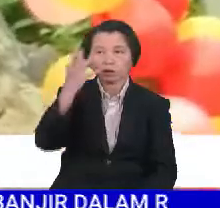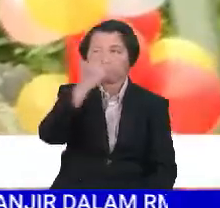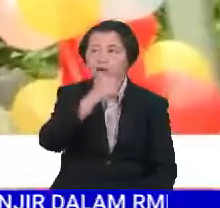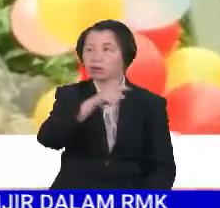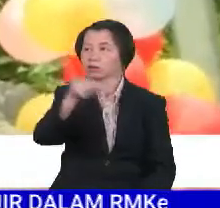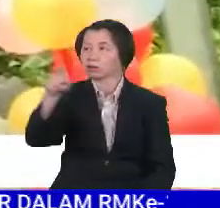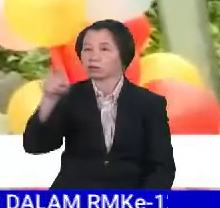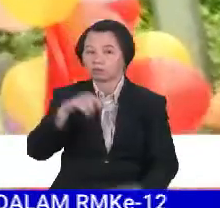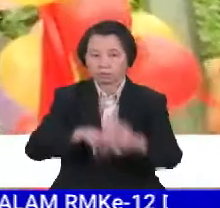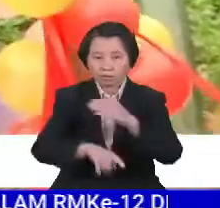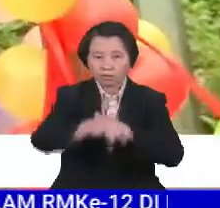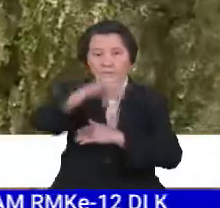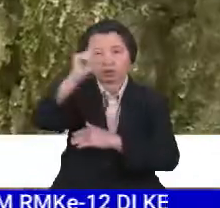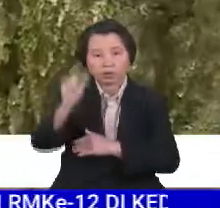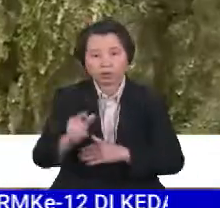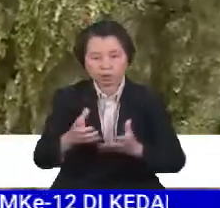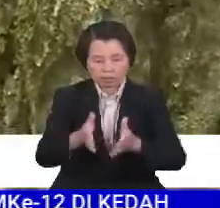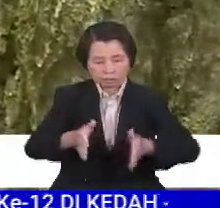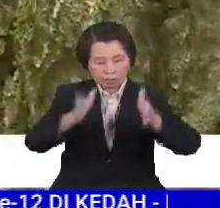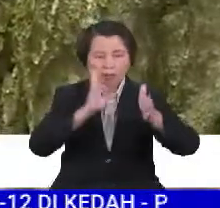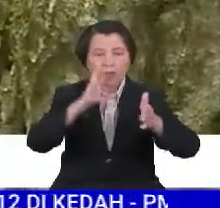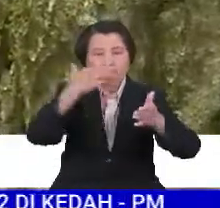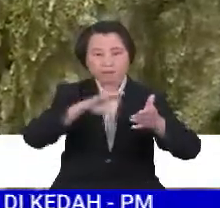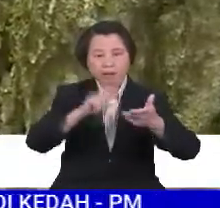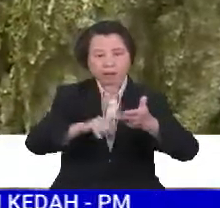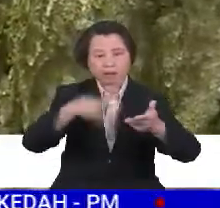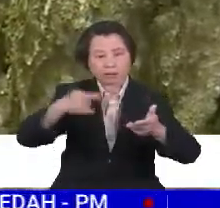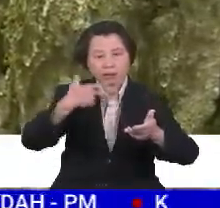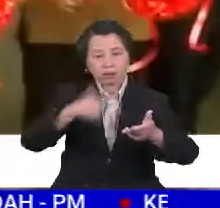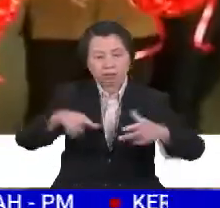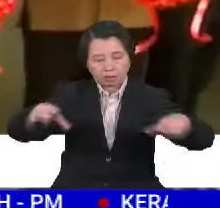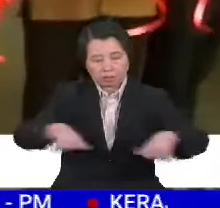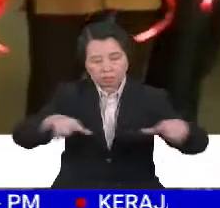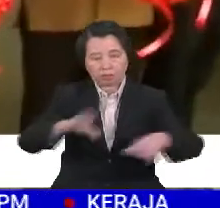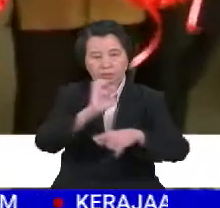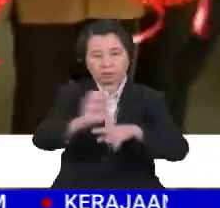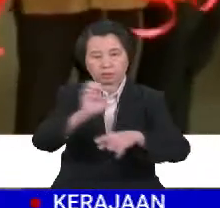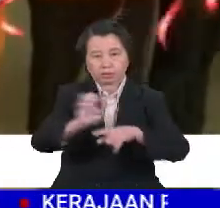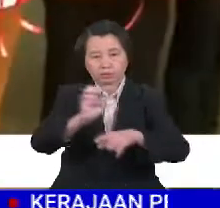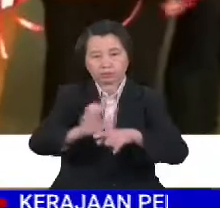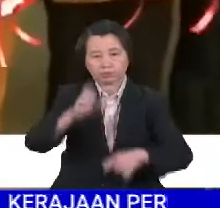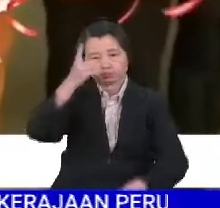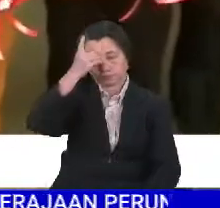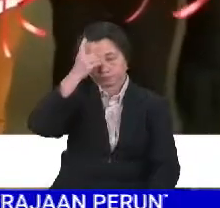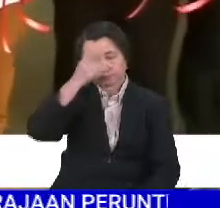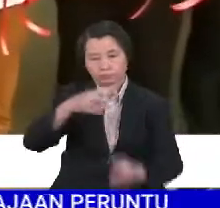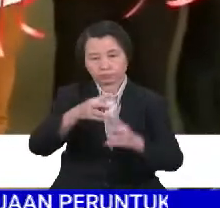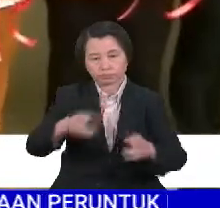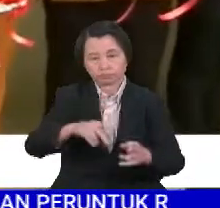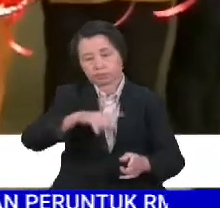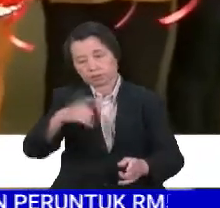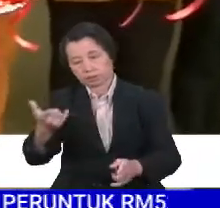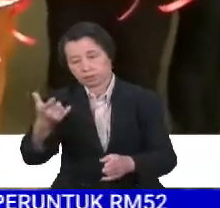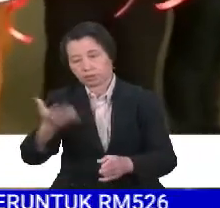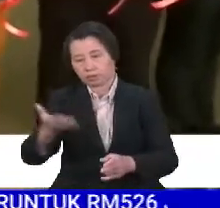termasuk gua telah gaib panas selain sejarah lama plumbungan emas atau si Abdul Karim turun meresmikan satu lagi